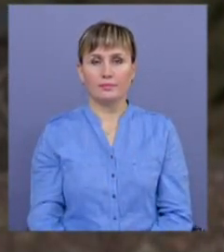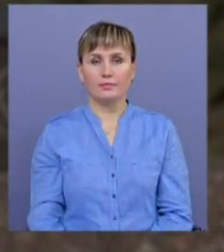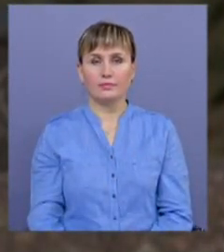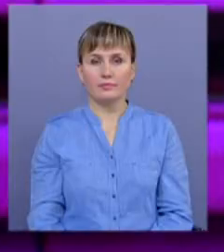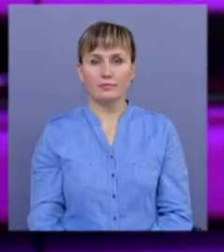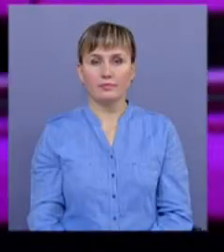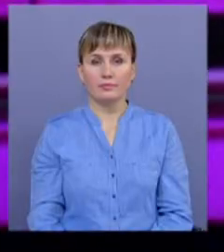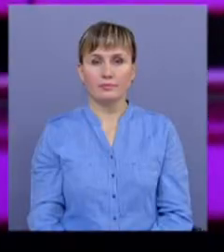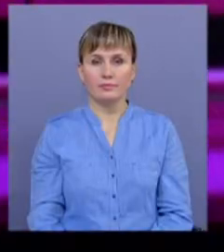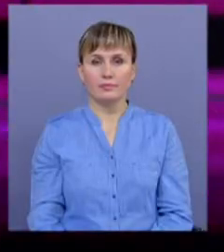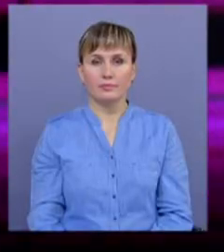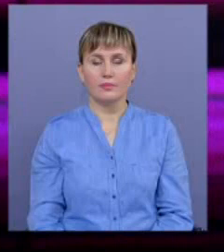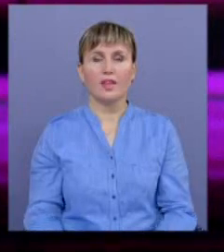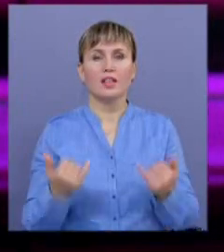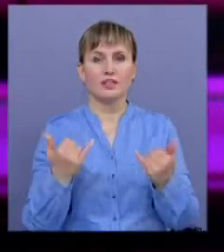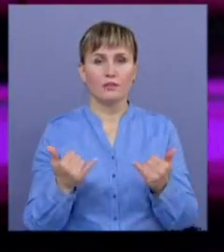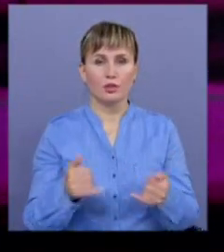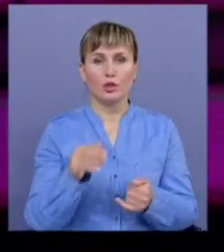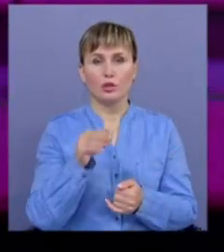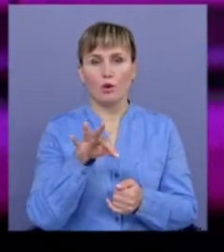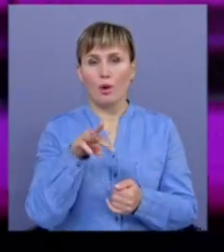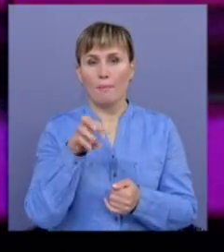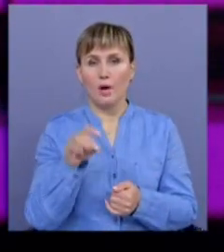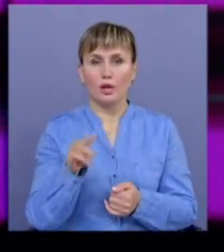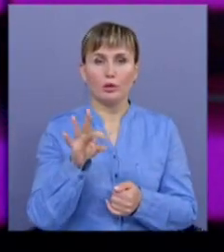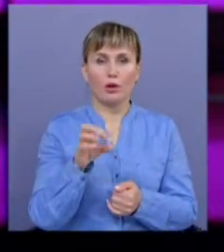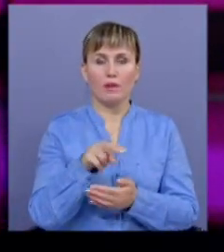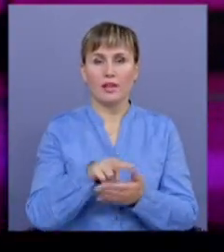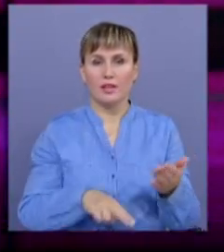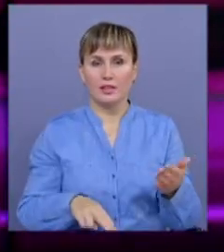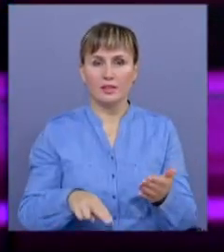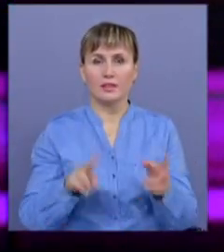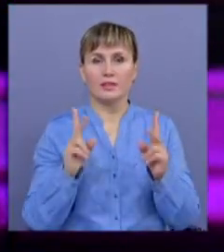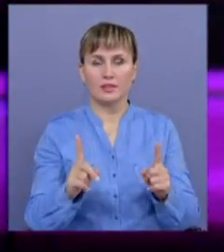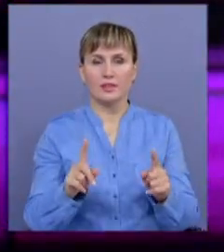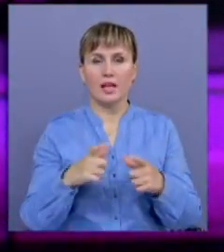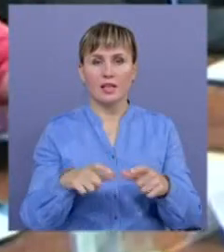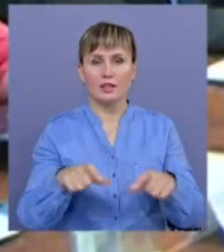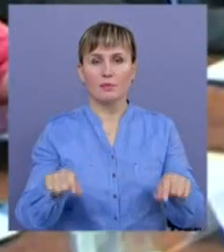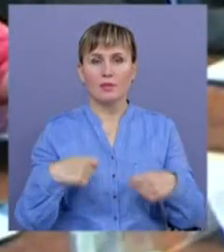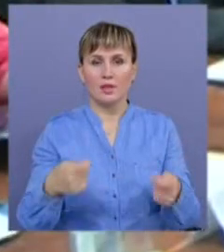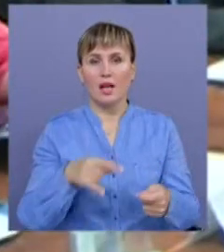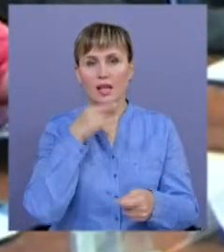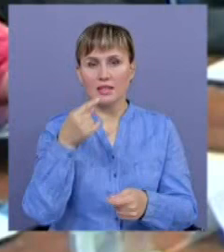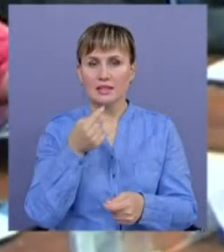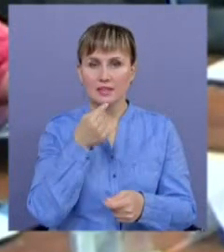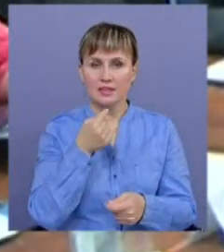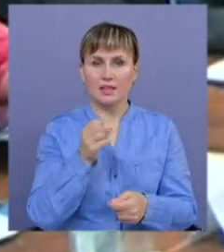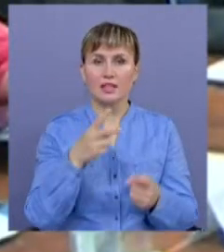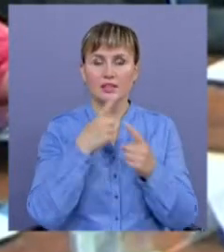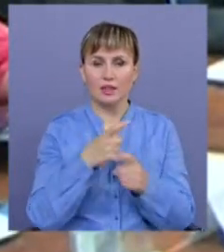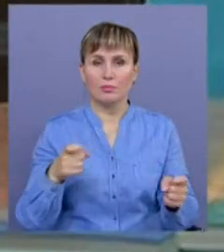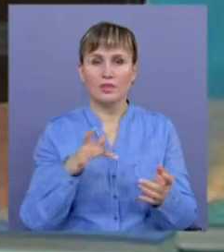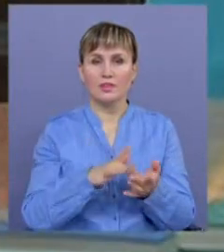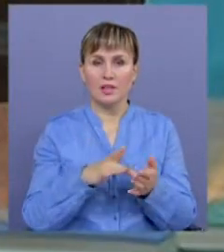«Алматы». Сегодня же Касым Жомарт Токаев прошел регистрацию в ЦИК и сдал экзамен по казахскому языку. Как сообщили в